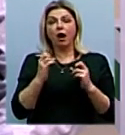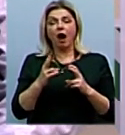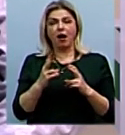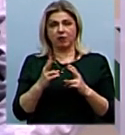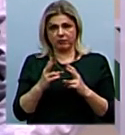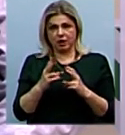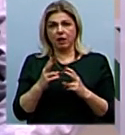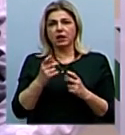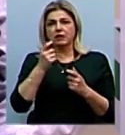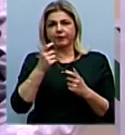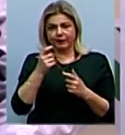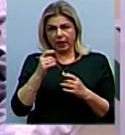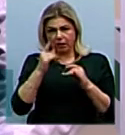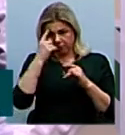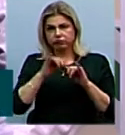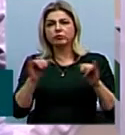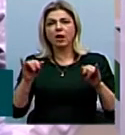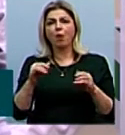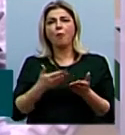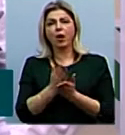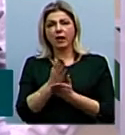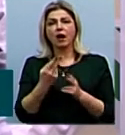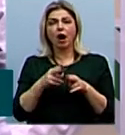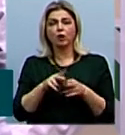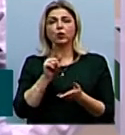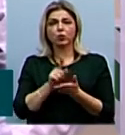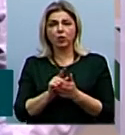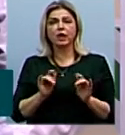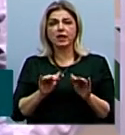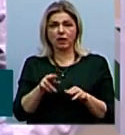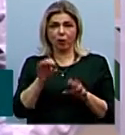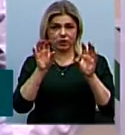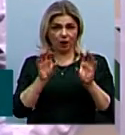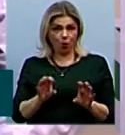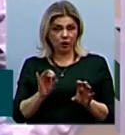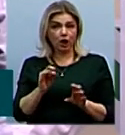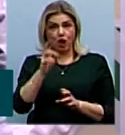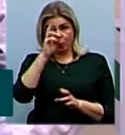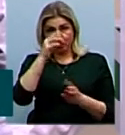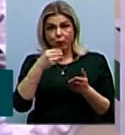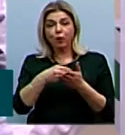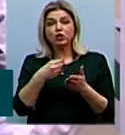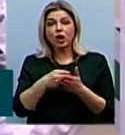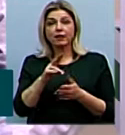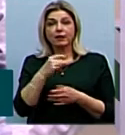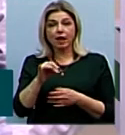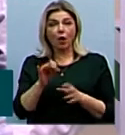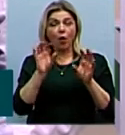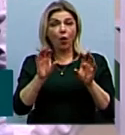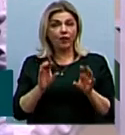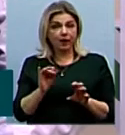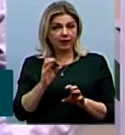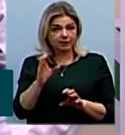цивилизованного политика, который должен действовать по закону. И по большому счету бюджетный кодекс, тем более новеллы бюджетного